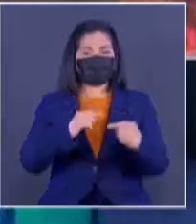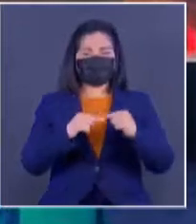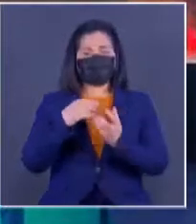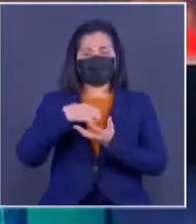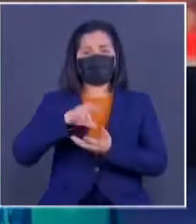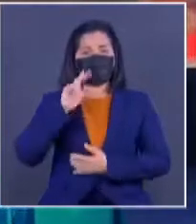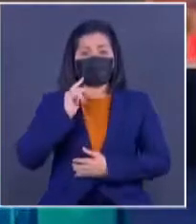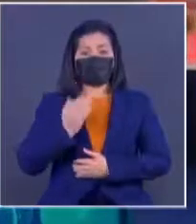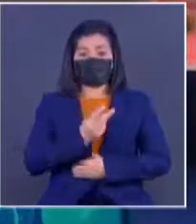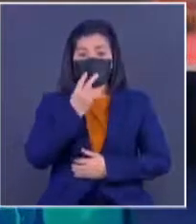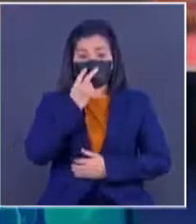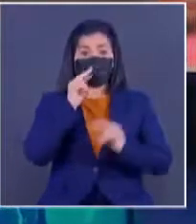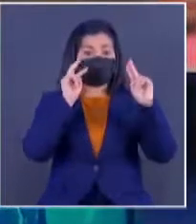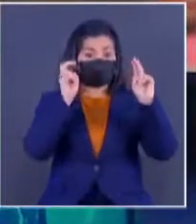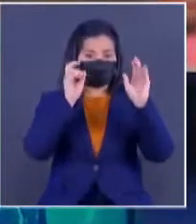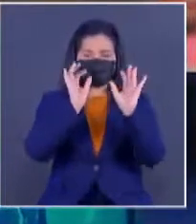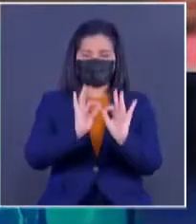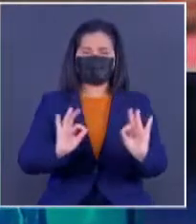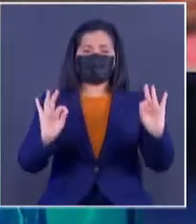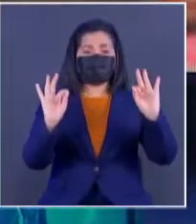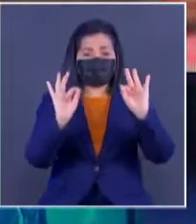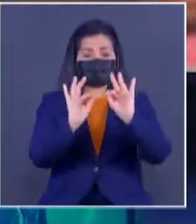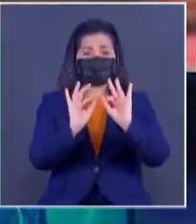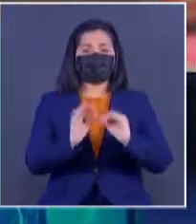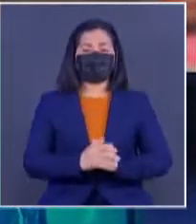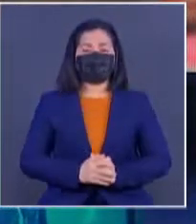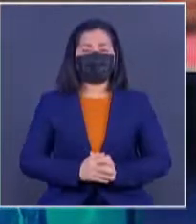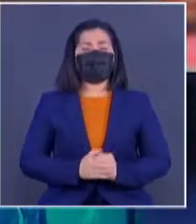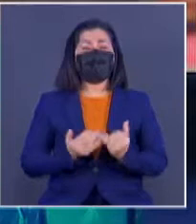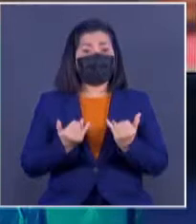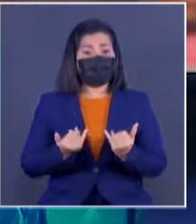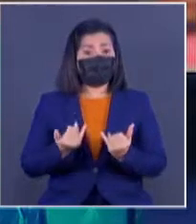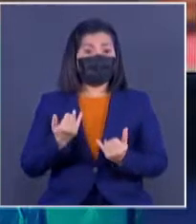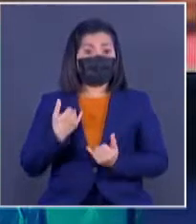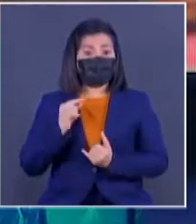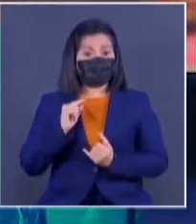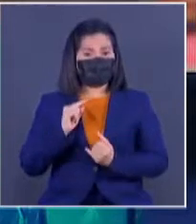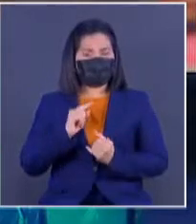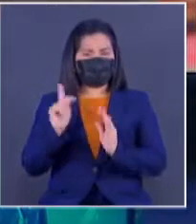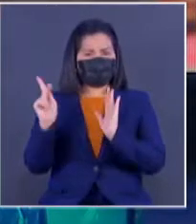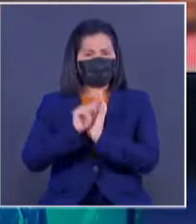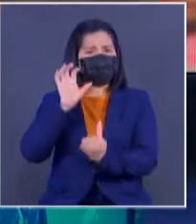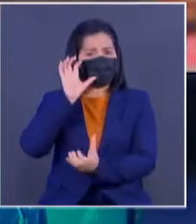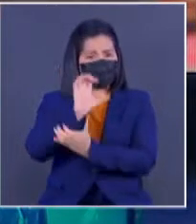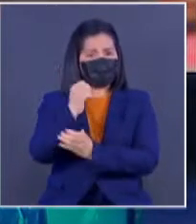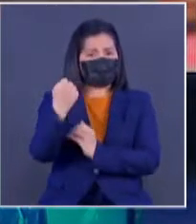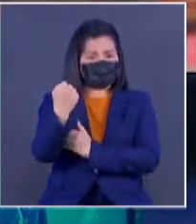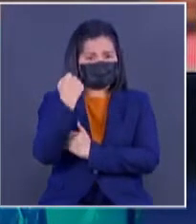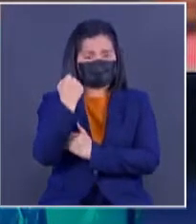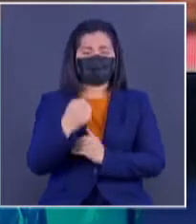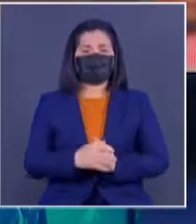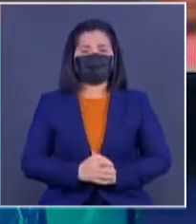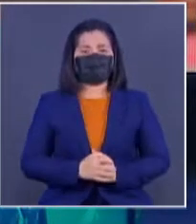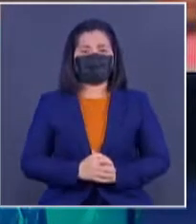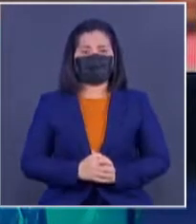พาคุณผู้ชมไปดูเรื่องนึงที่มีความสำคัญกันมากโดยเฉพาะอย่างยิ่งวันนี้จะมีมาตรการสูงสุดจะบอกว่าล็อกดาวน์ก็ไม่ใช่เ